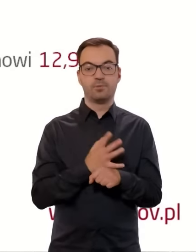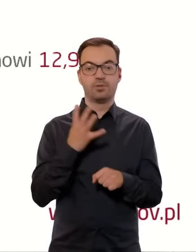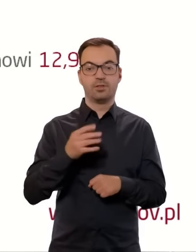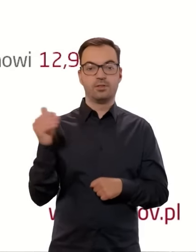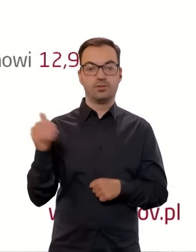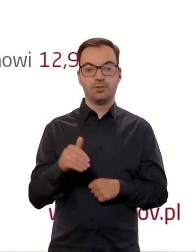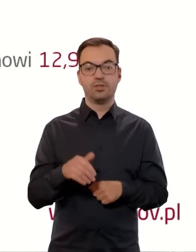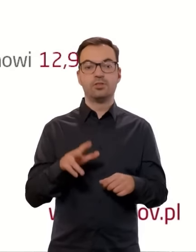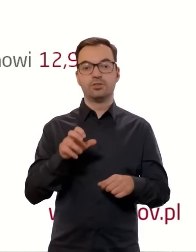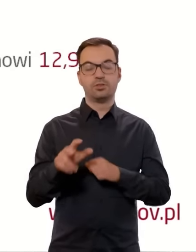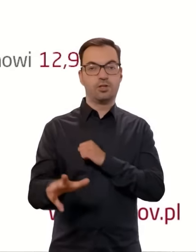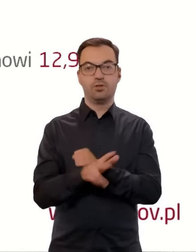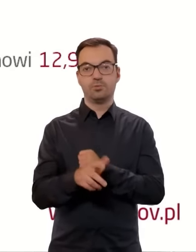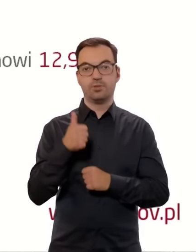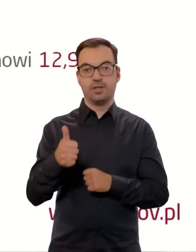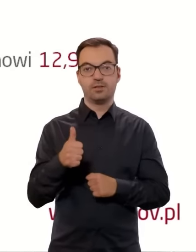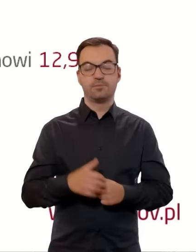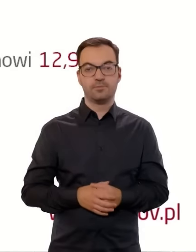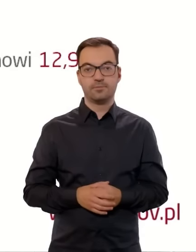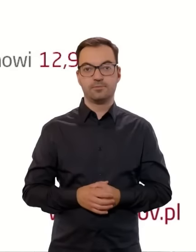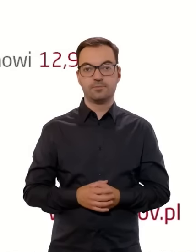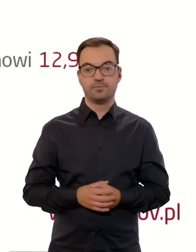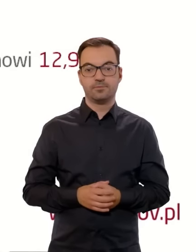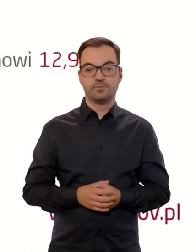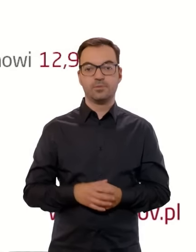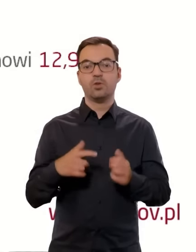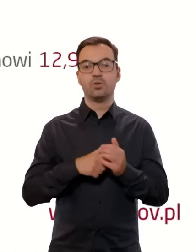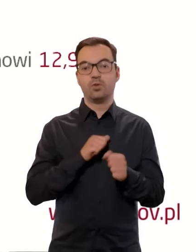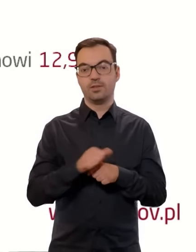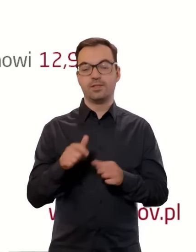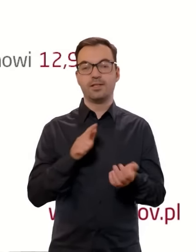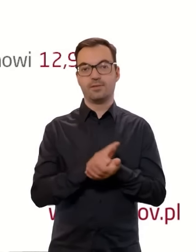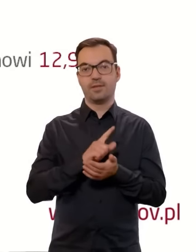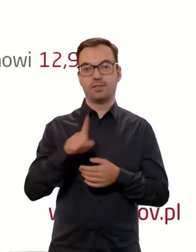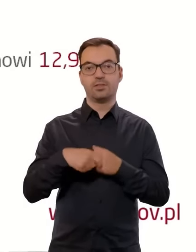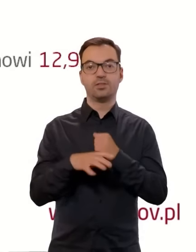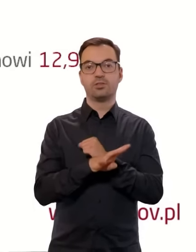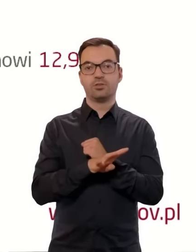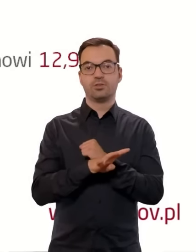1 554 381 osobom uprawnionym, co stanowi